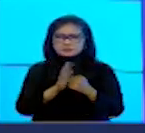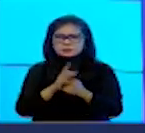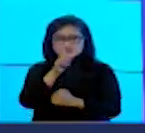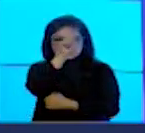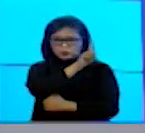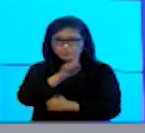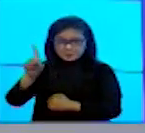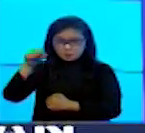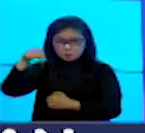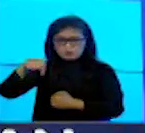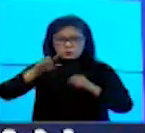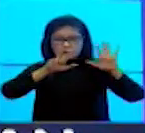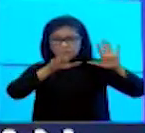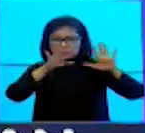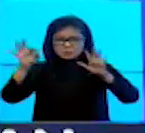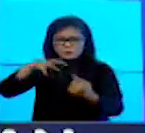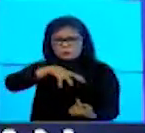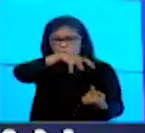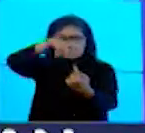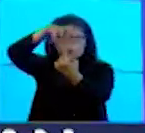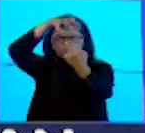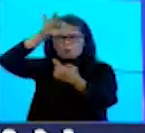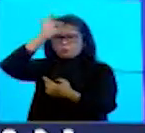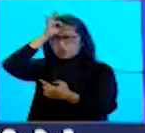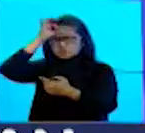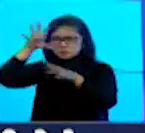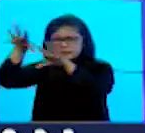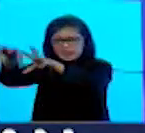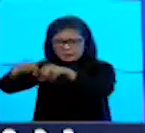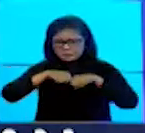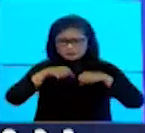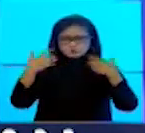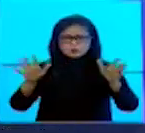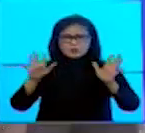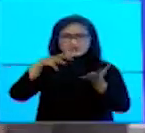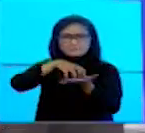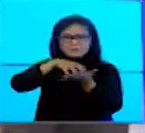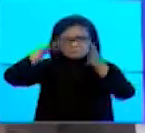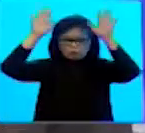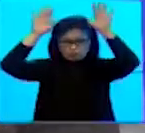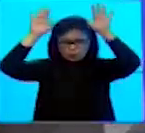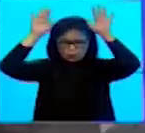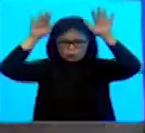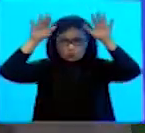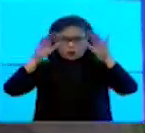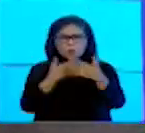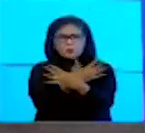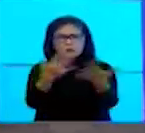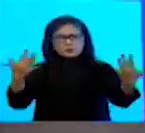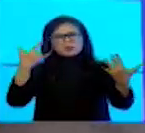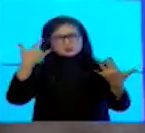dari 80 balon liar diamankan di wilayah Polres Ponorogo. Banyak warga yang masih nekat menerbangkan balon